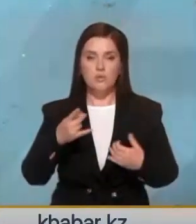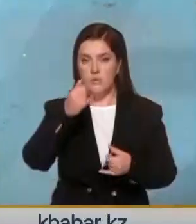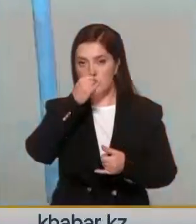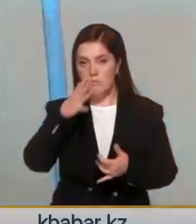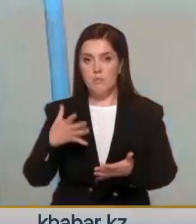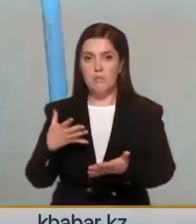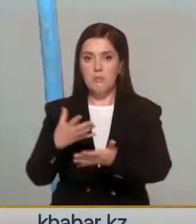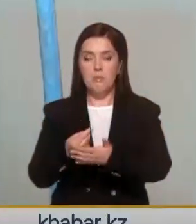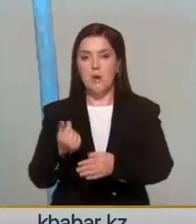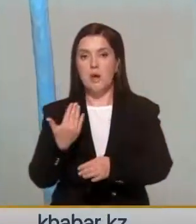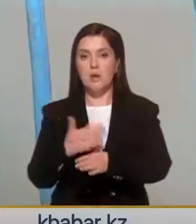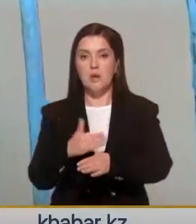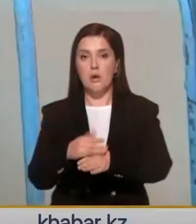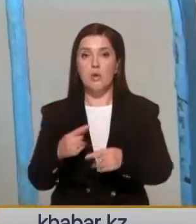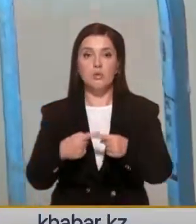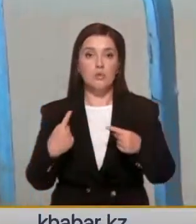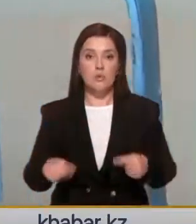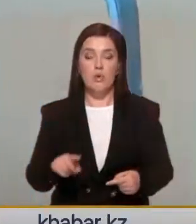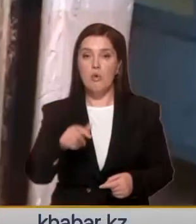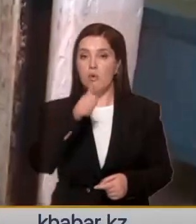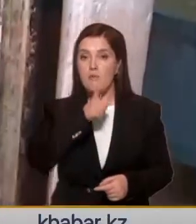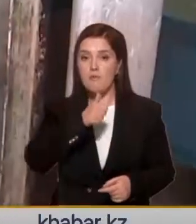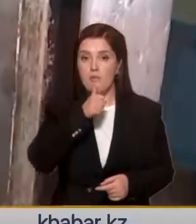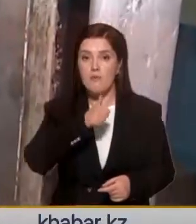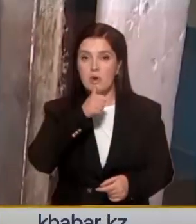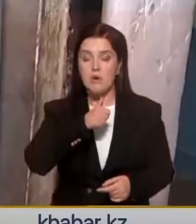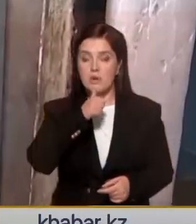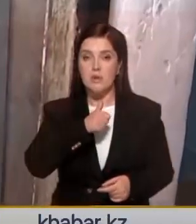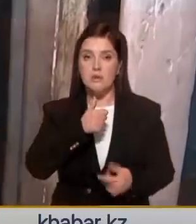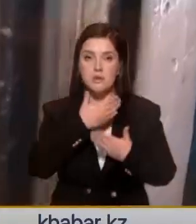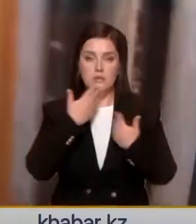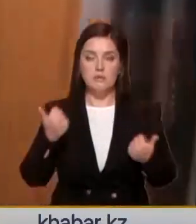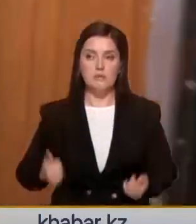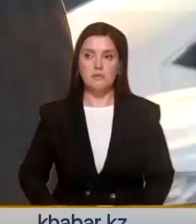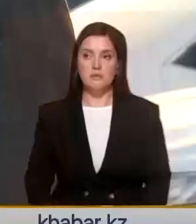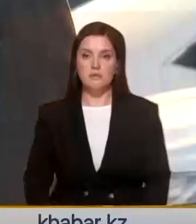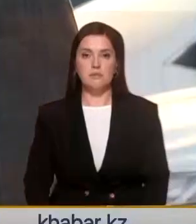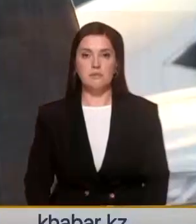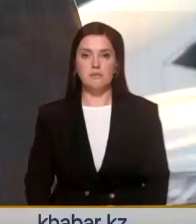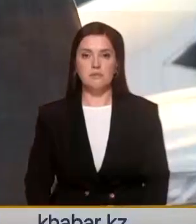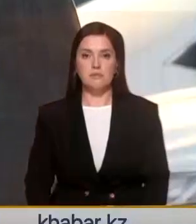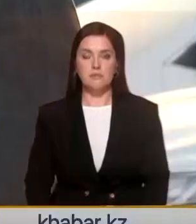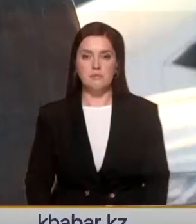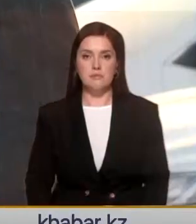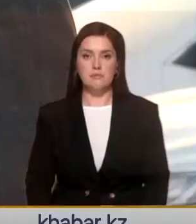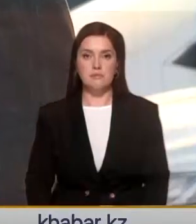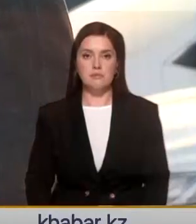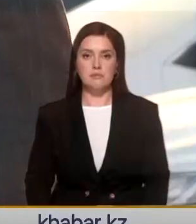выплачивать рассрочку. Но другого варианта решить проблему старых подъемников нет. Лифт – это